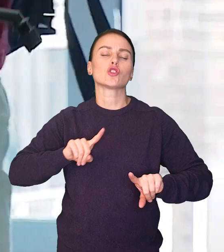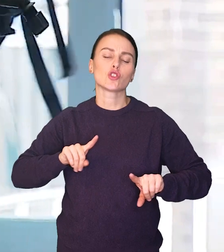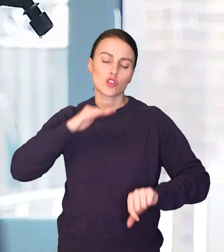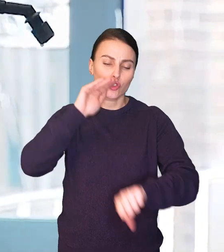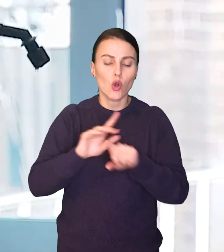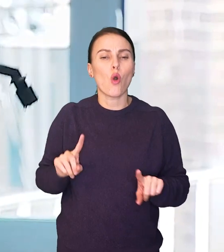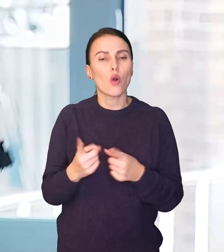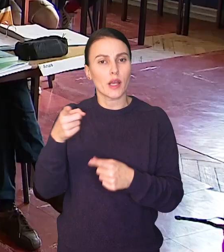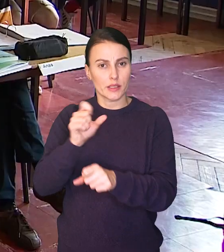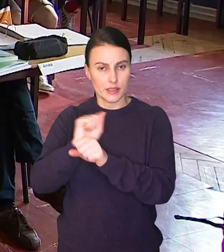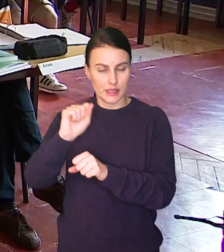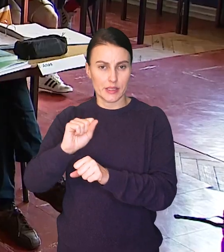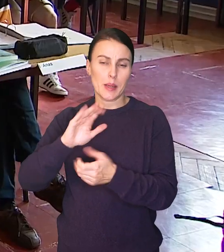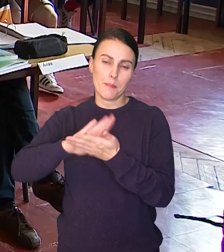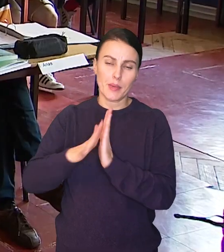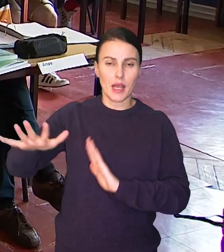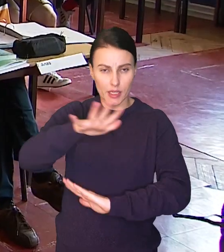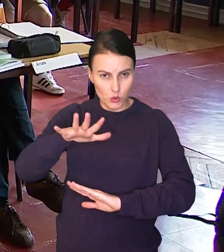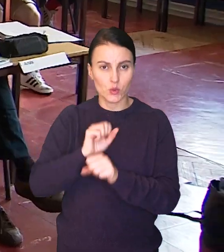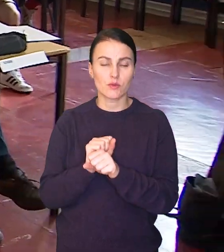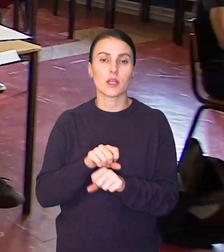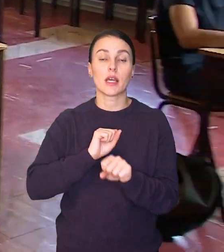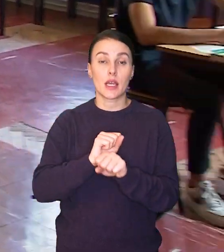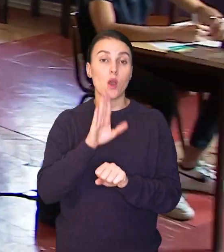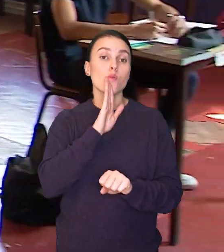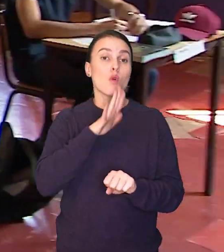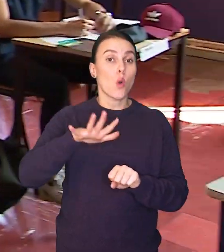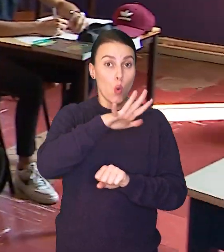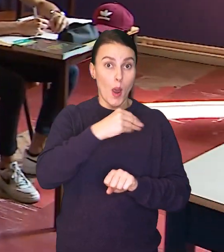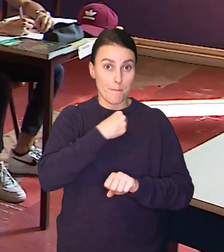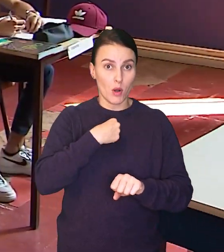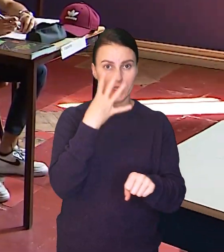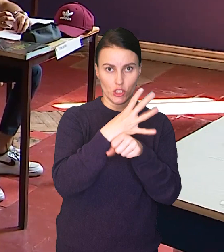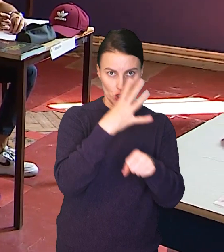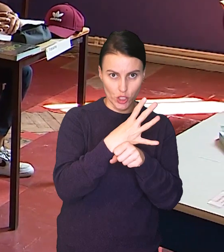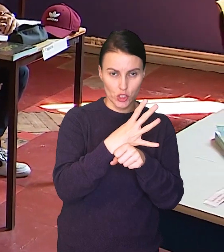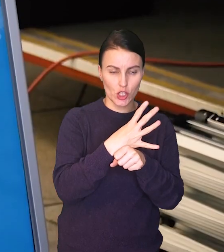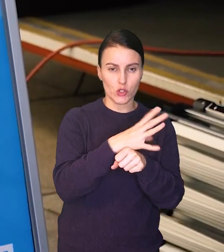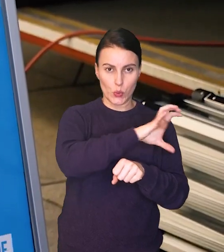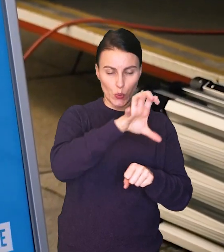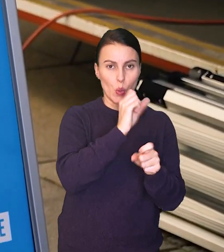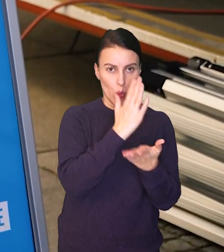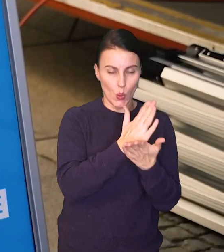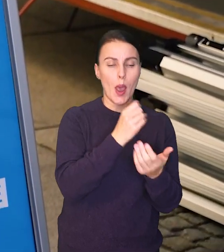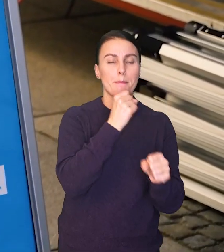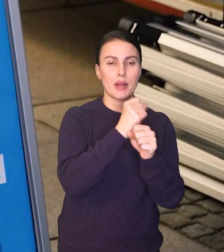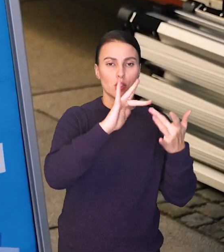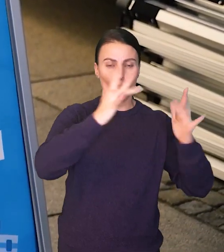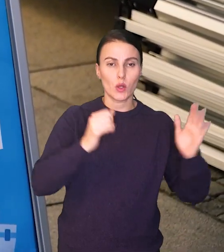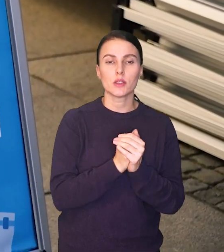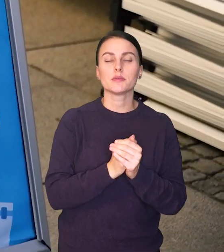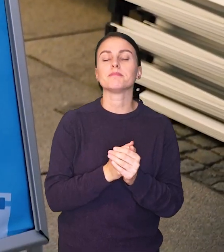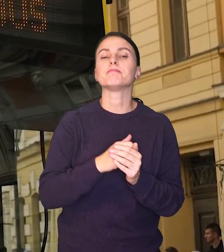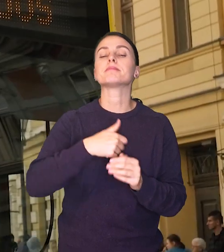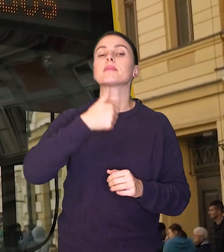placówkę. W trybie niestacjonarnym funkcjonuje już we Wrocławiu ponad 40 placówek. Jedyną sprawdzoną bronią w